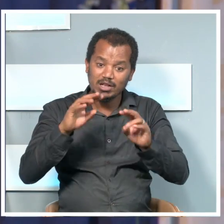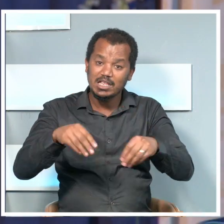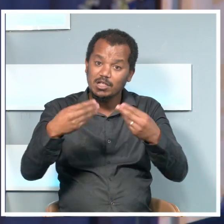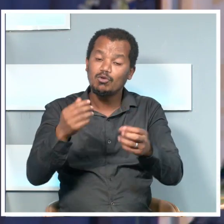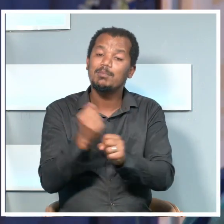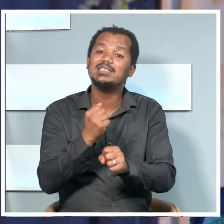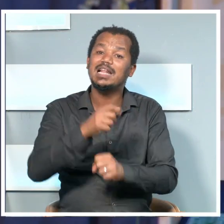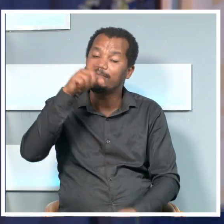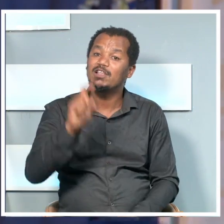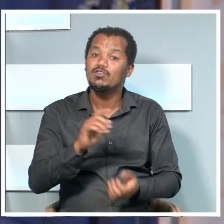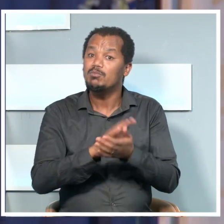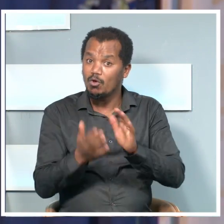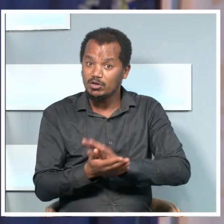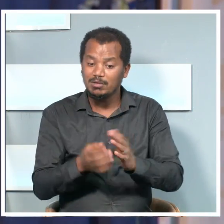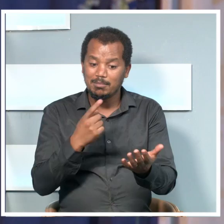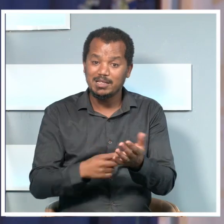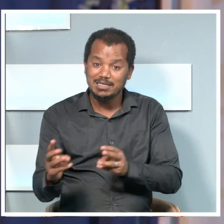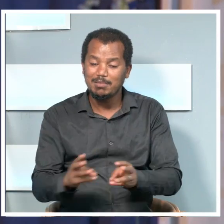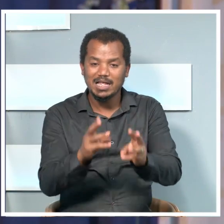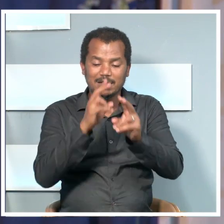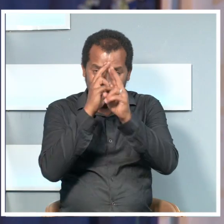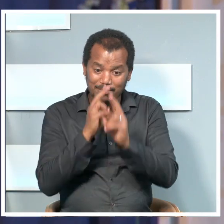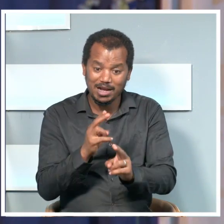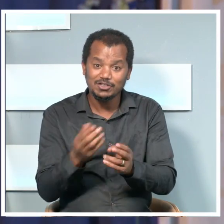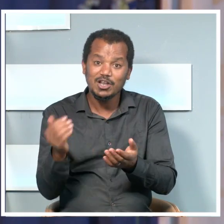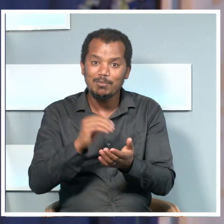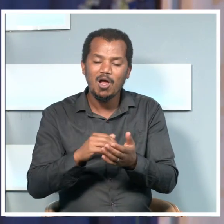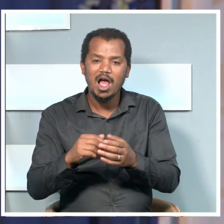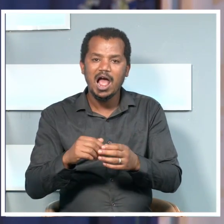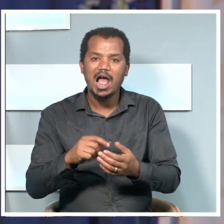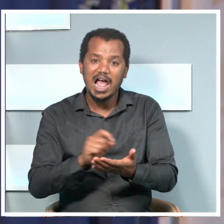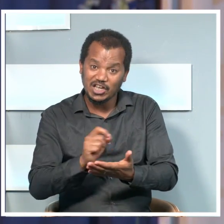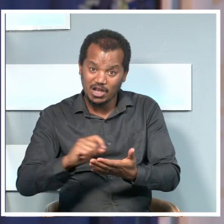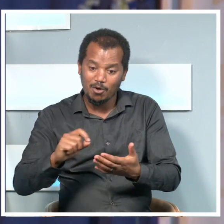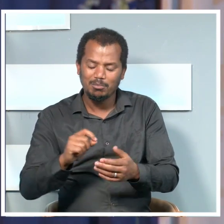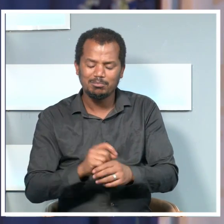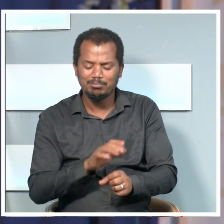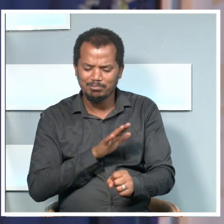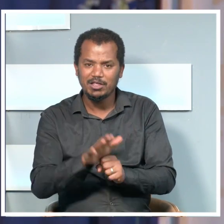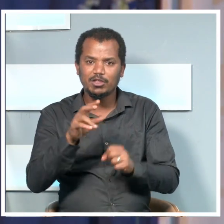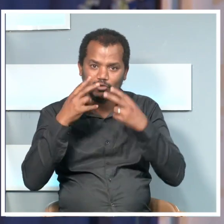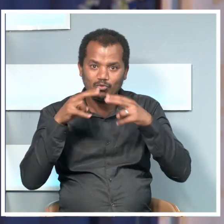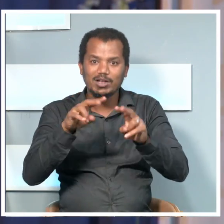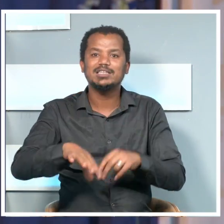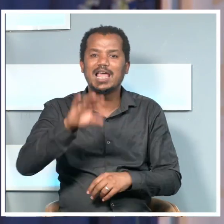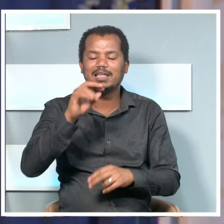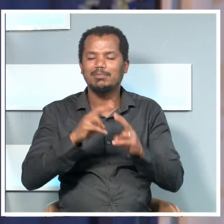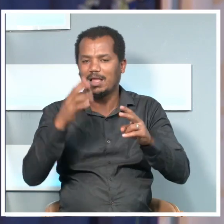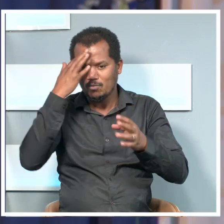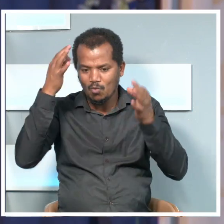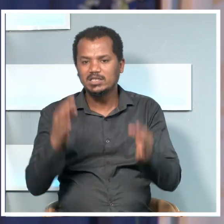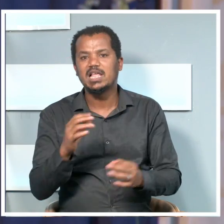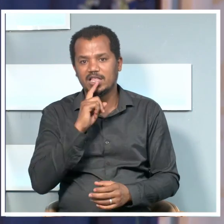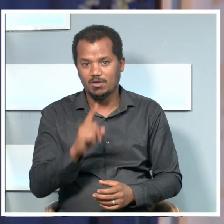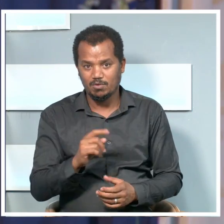ትኩረት ተሰጥቶ መስራት የሚያስፈልግ ቢሆንም በዚህ መልኩ ማክበራችን ደግሞ አጀንዳው በቂ ትኩረት እንዲያገኝ እጅግ ወሳኝ